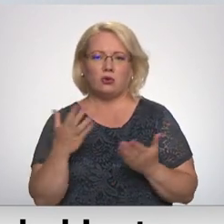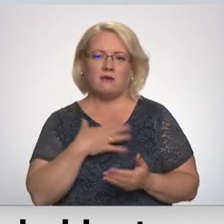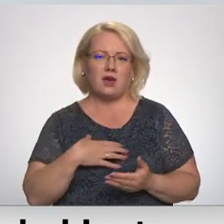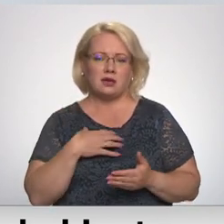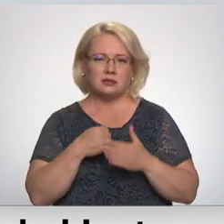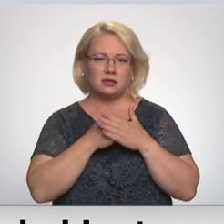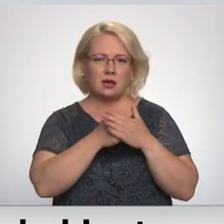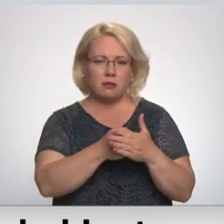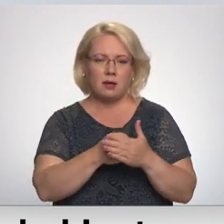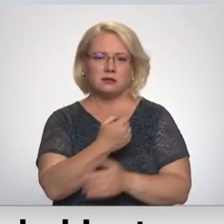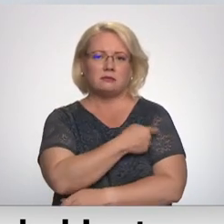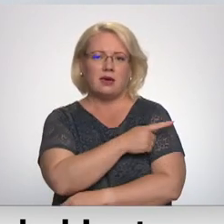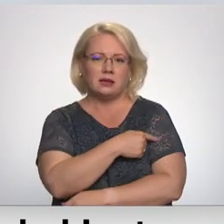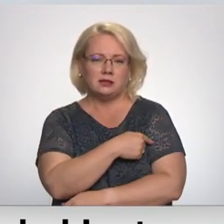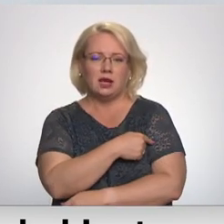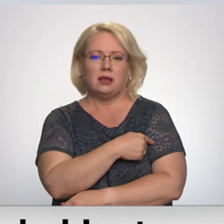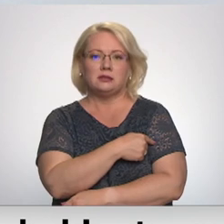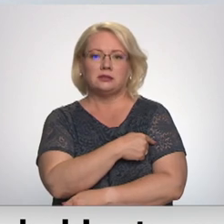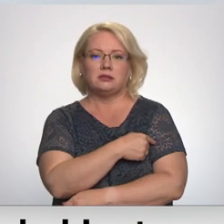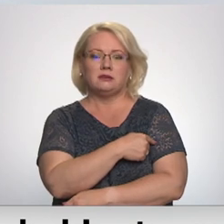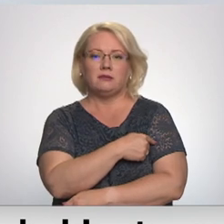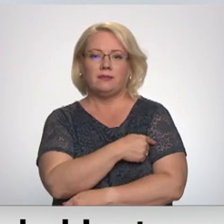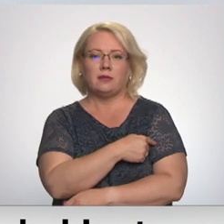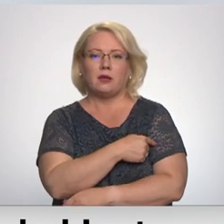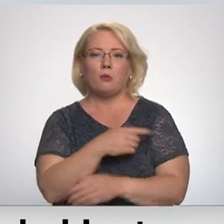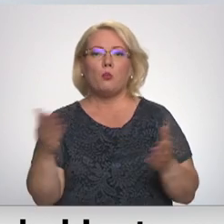atbalsts medicīnisks.